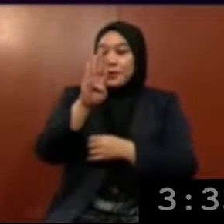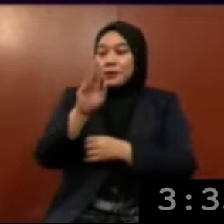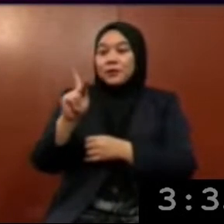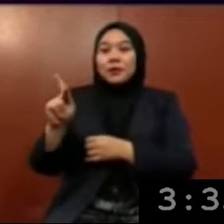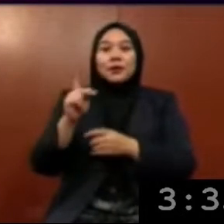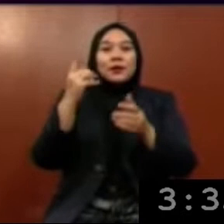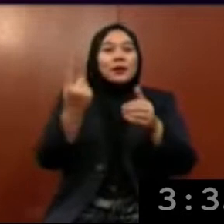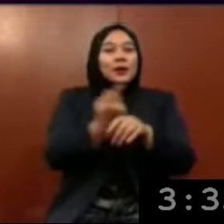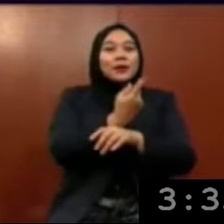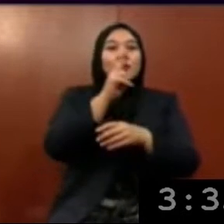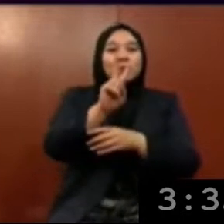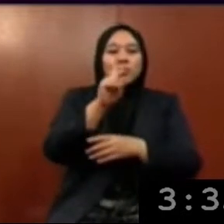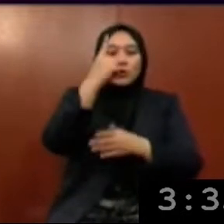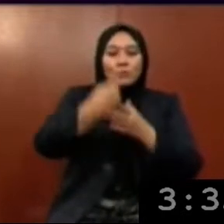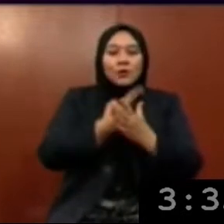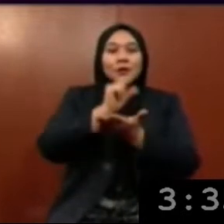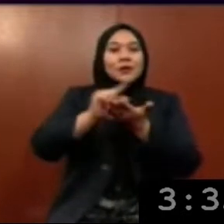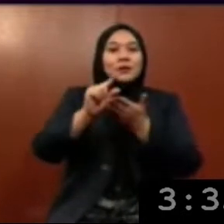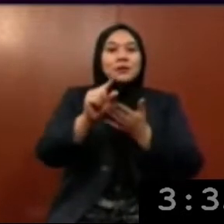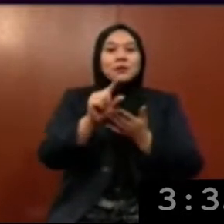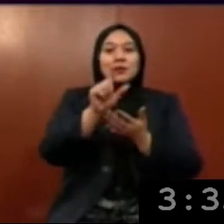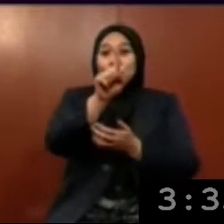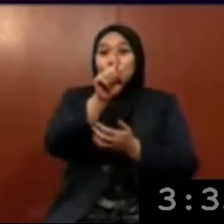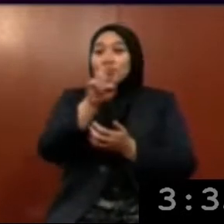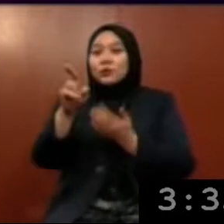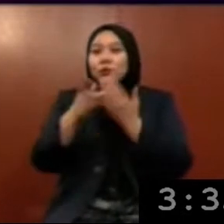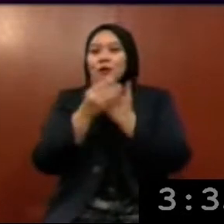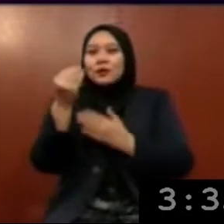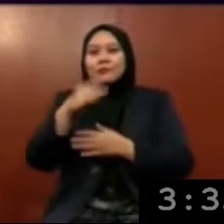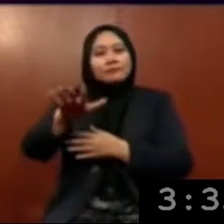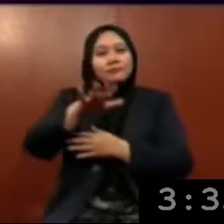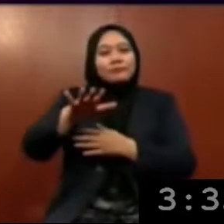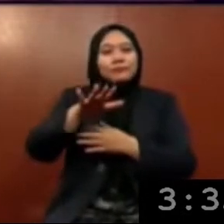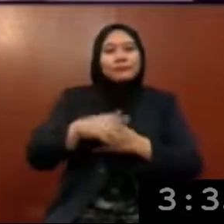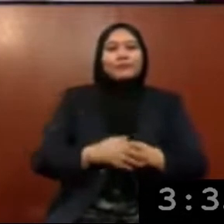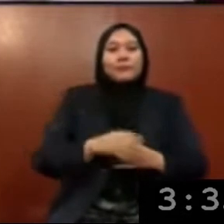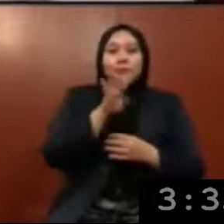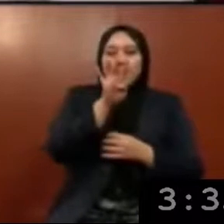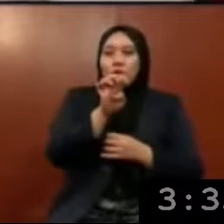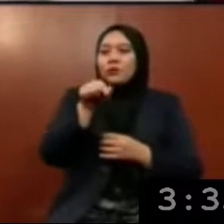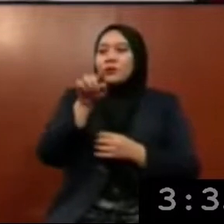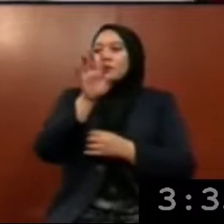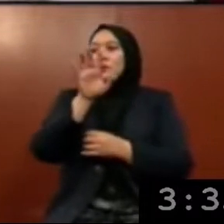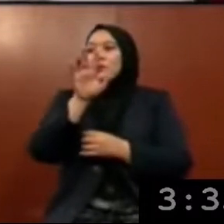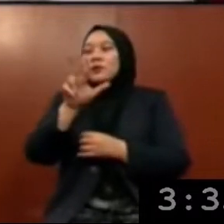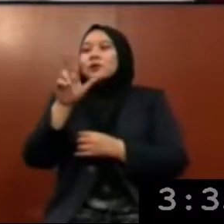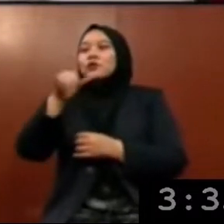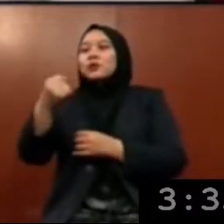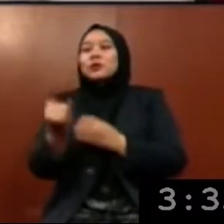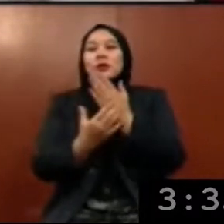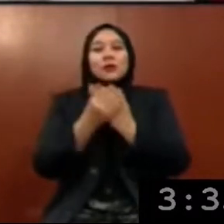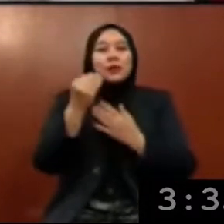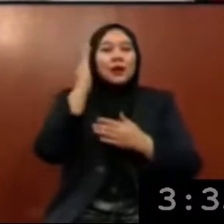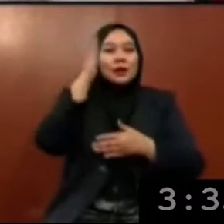kedua satu bulan gaji minimum 1000 dengan anggaran implikasi kewangan r0.03 juta